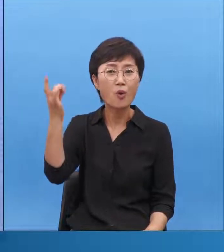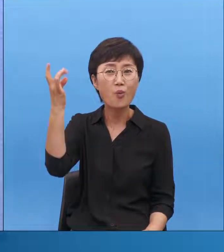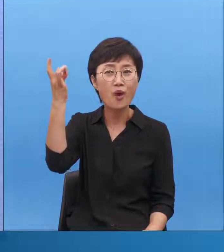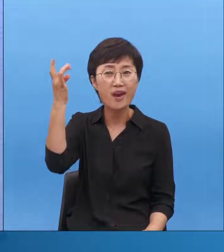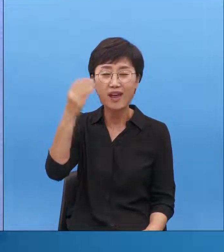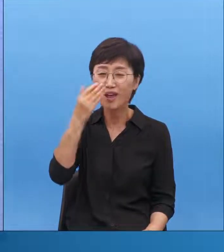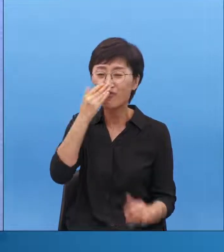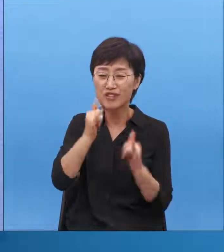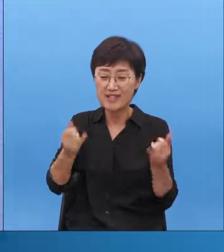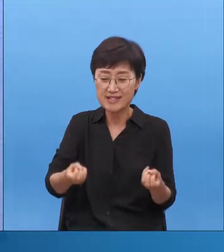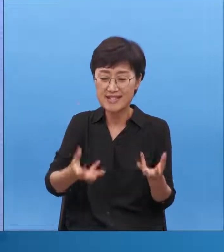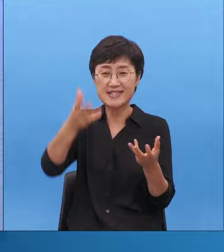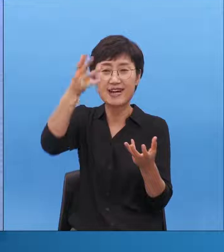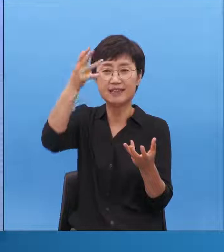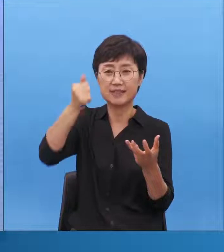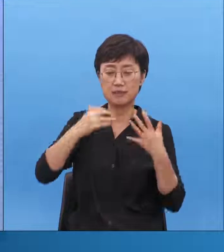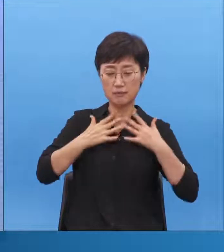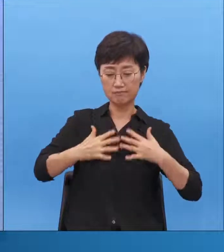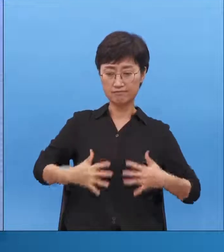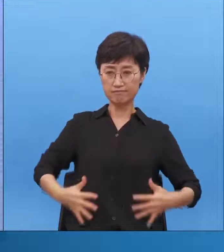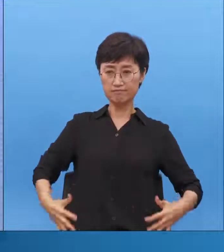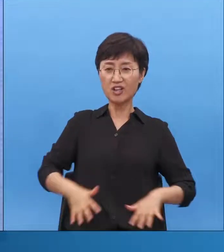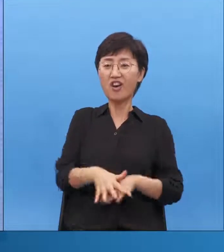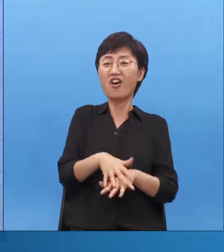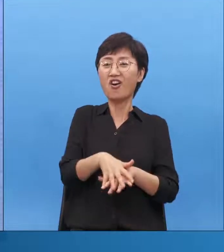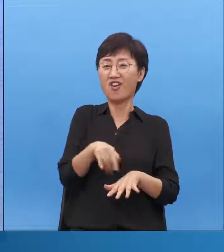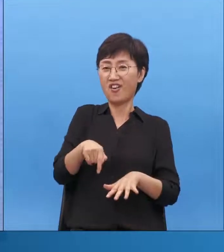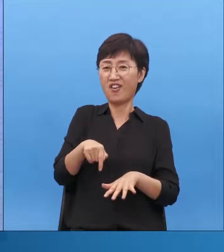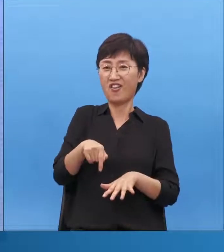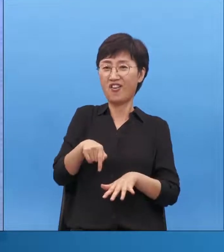high priests. 그리고 중요한 거는요.